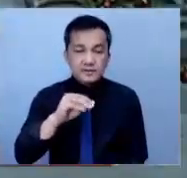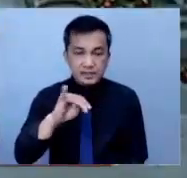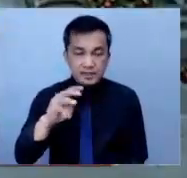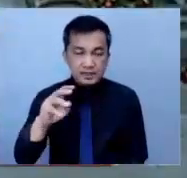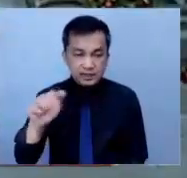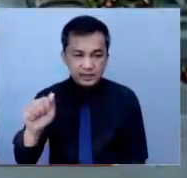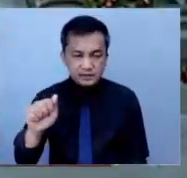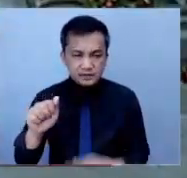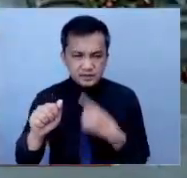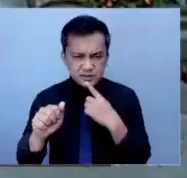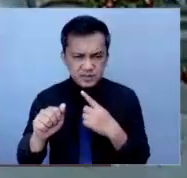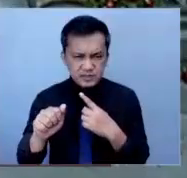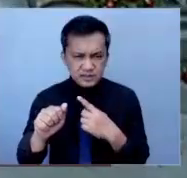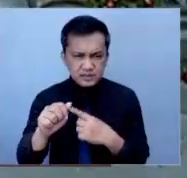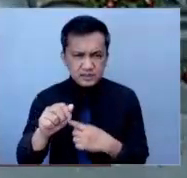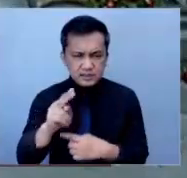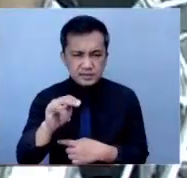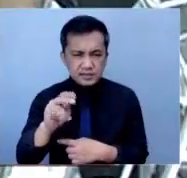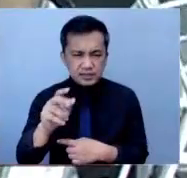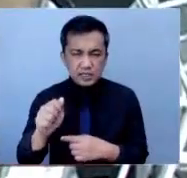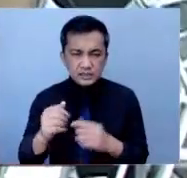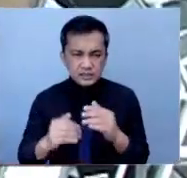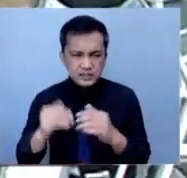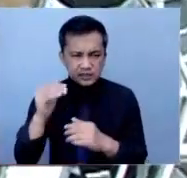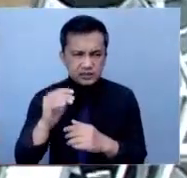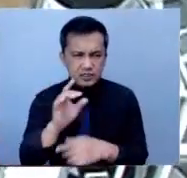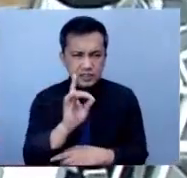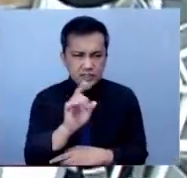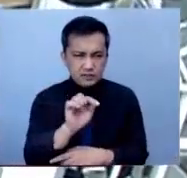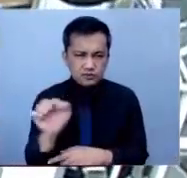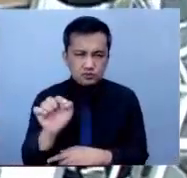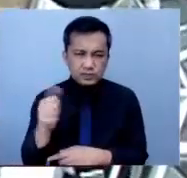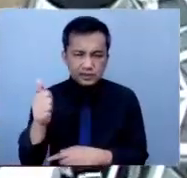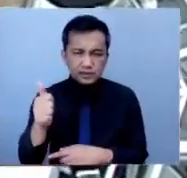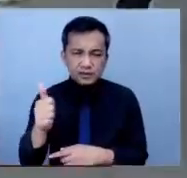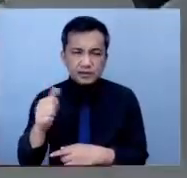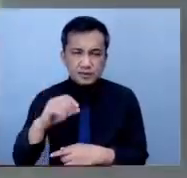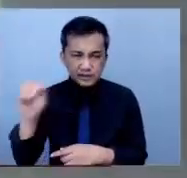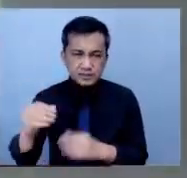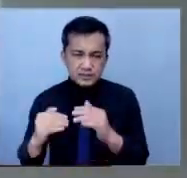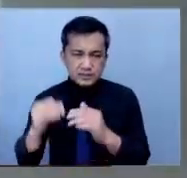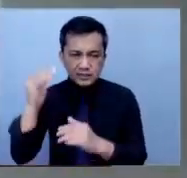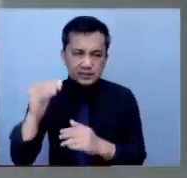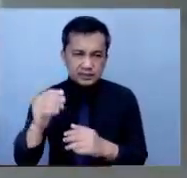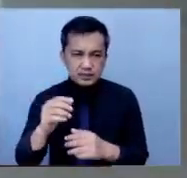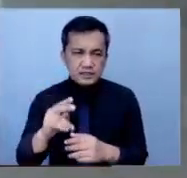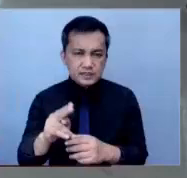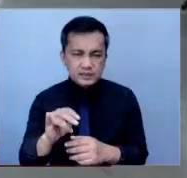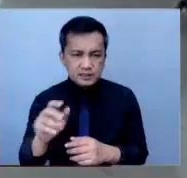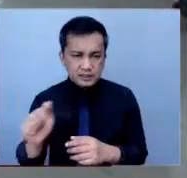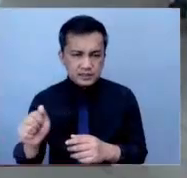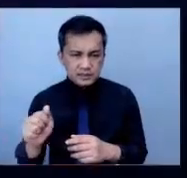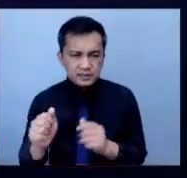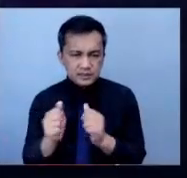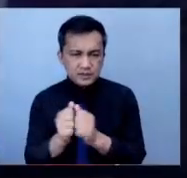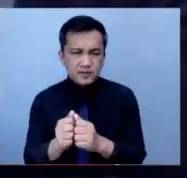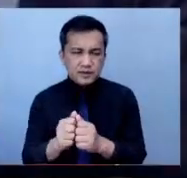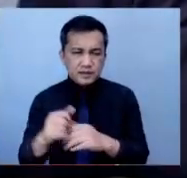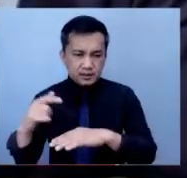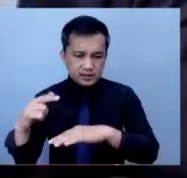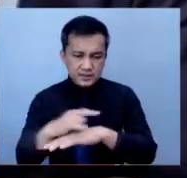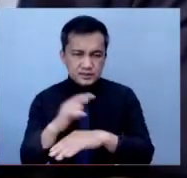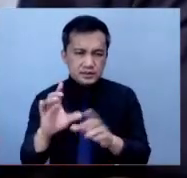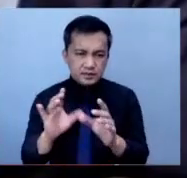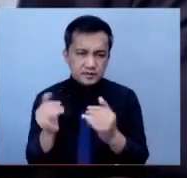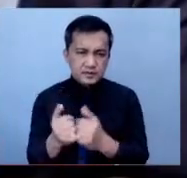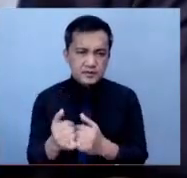itataas ng bilang ng pasahero sa NAIA ngayong Christmas season. Napaghandaan na raw yan ng MIA katuwang ang mga airlines. Meron na kaming